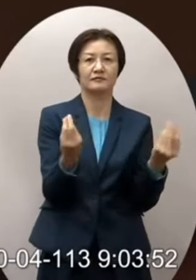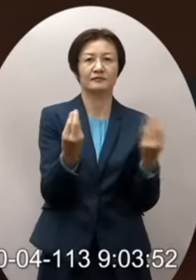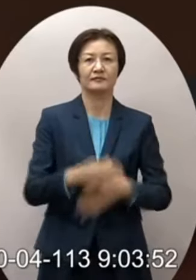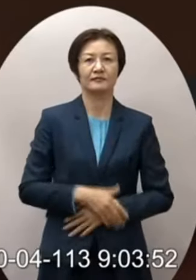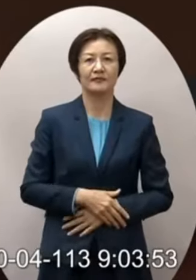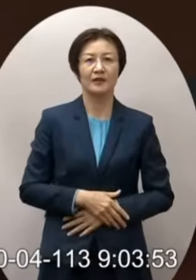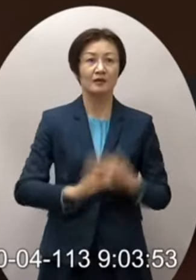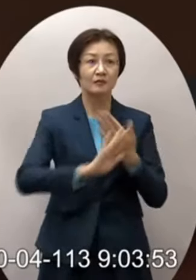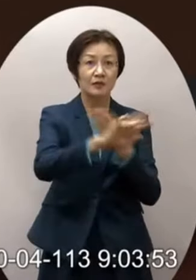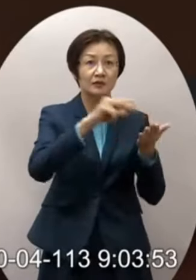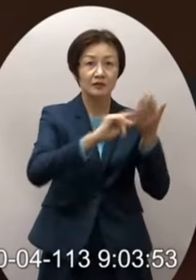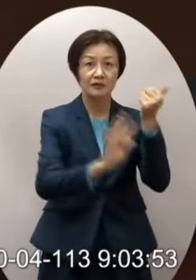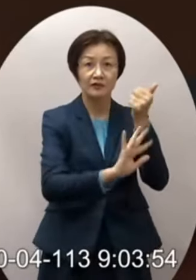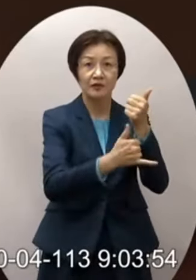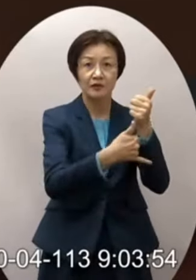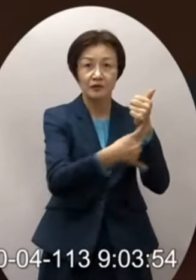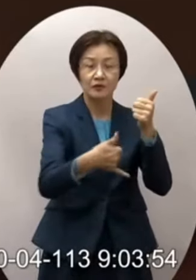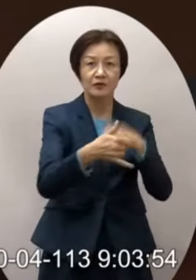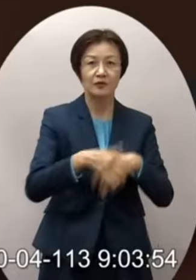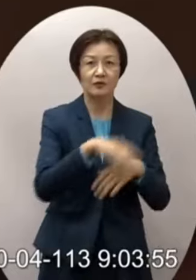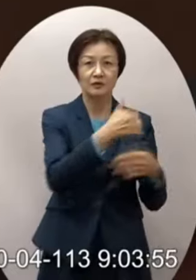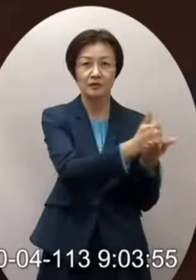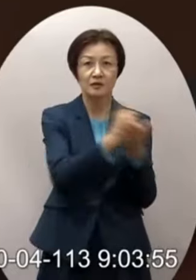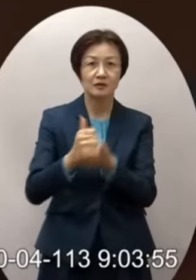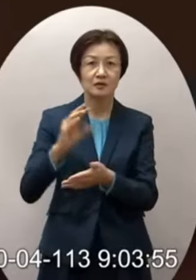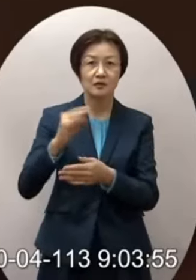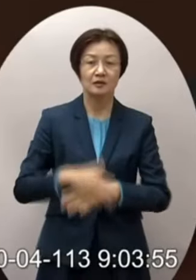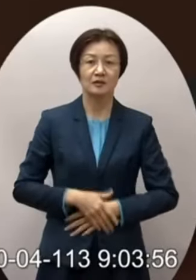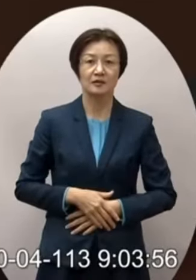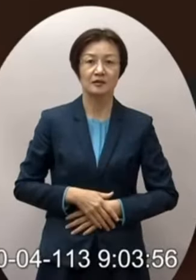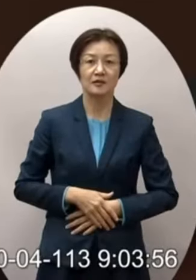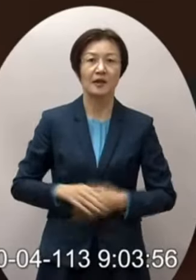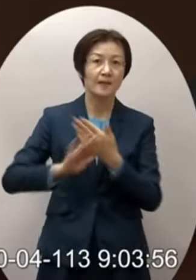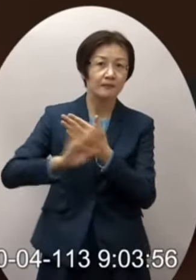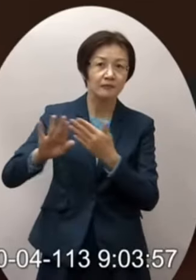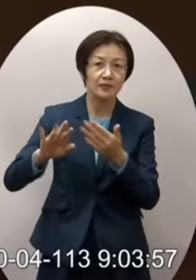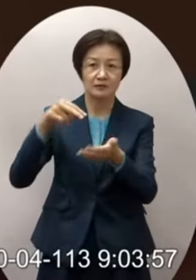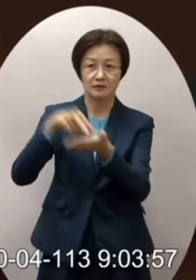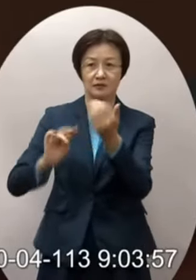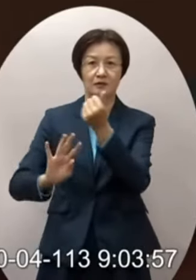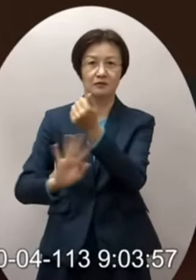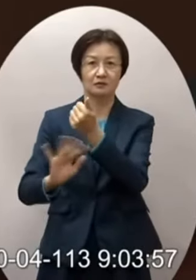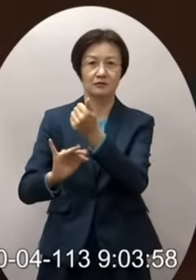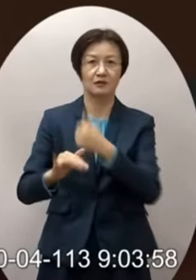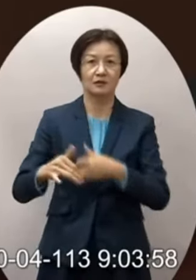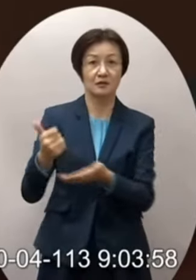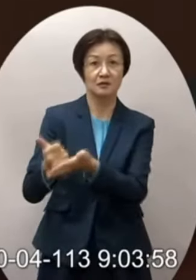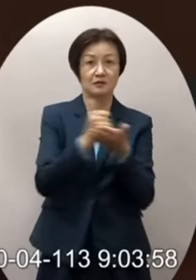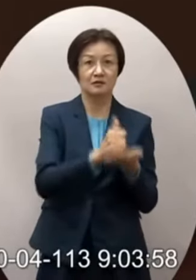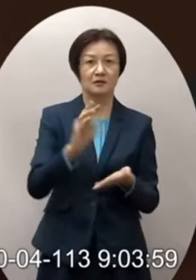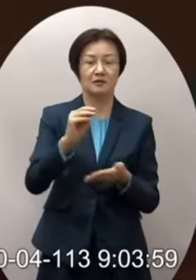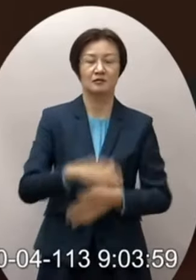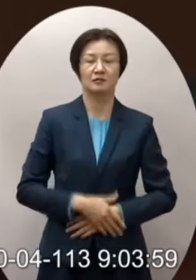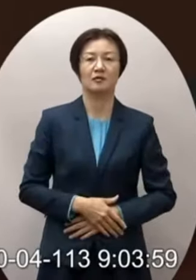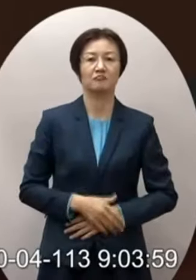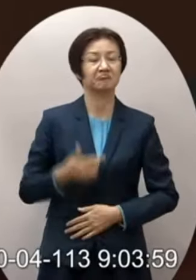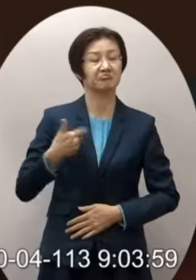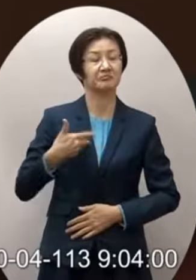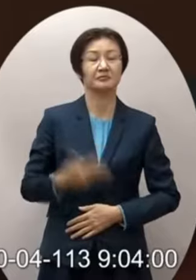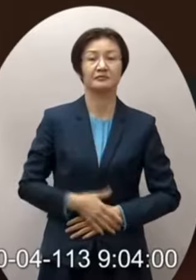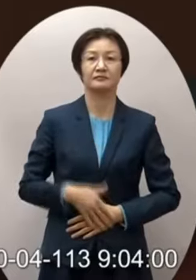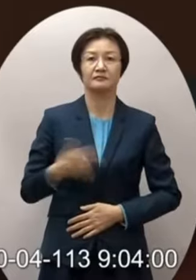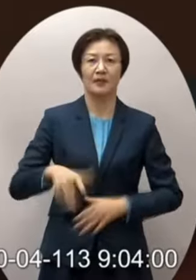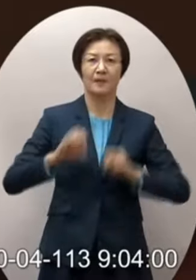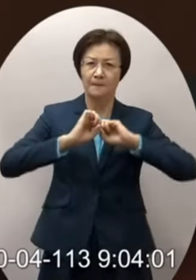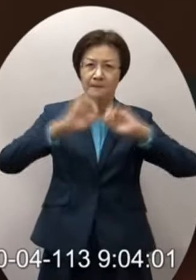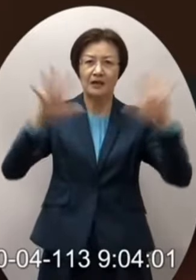道其他的立法委员有没有被邀请，或者是农民立委有没有被邀请。但是在这里我要大声地说，